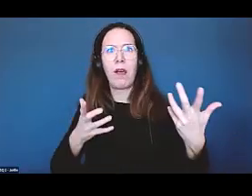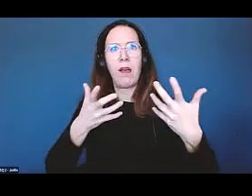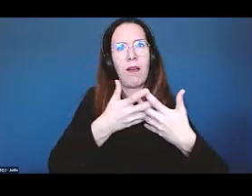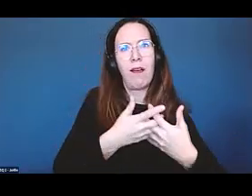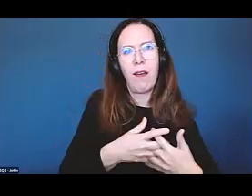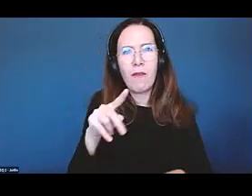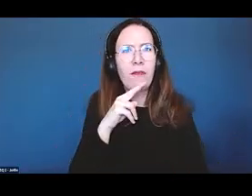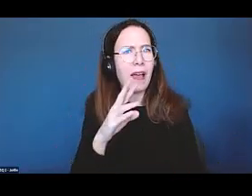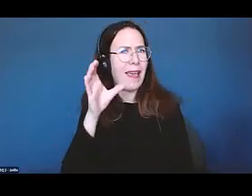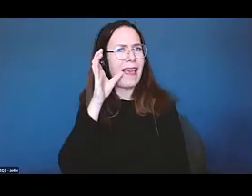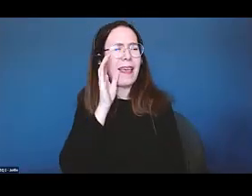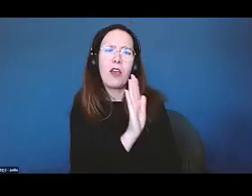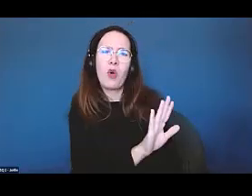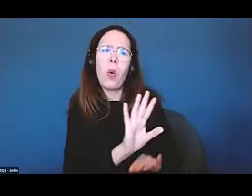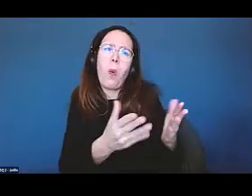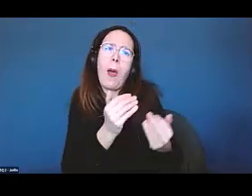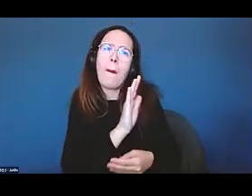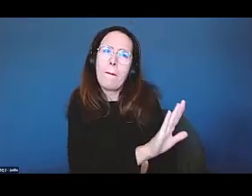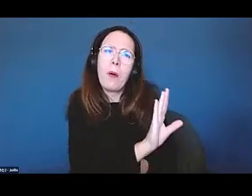écoutions réellement.